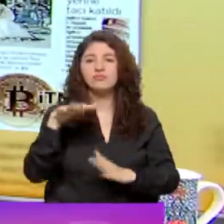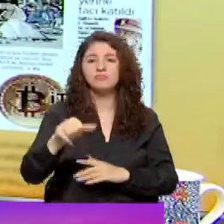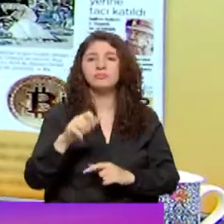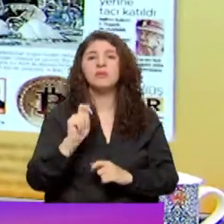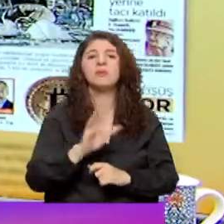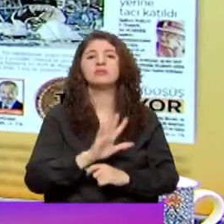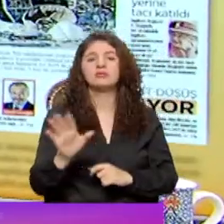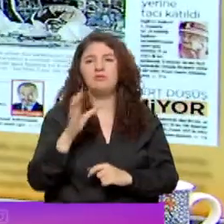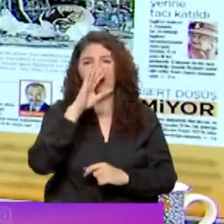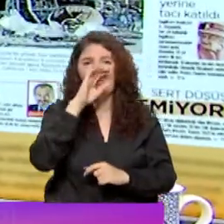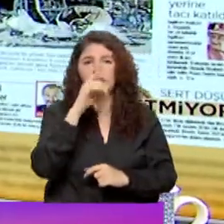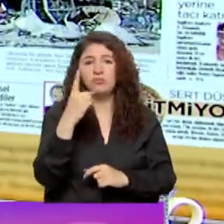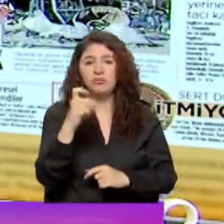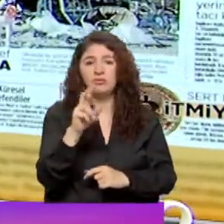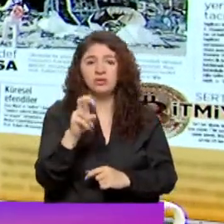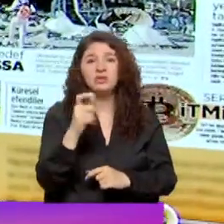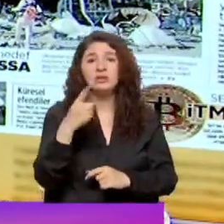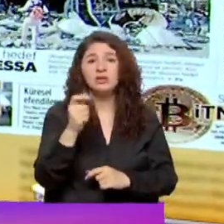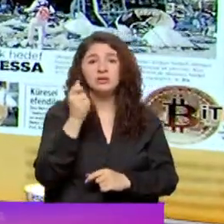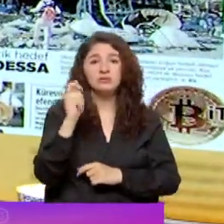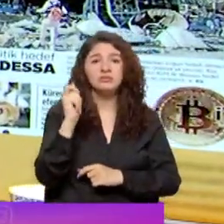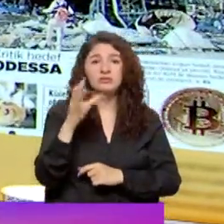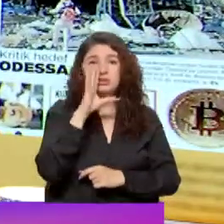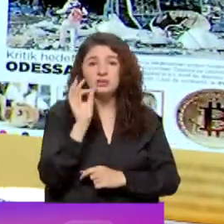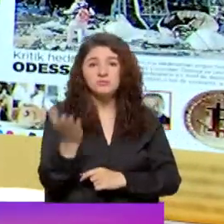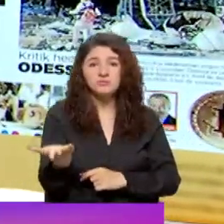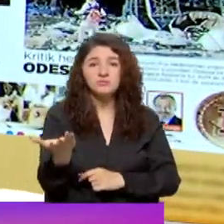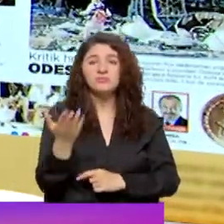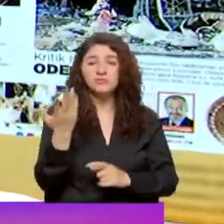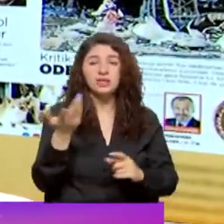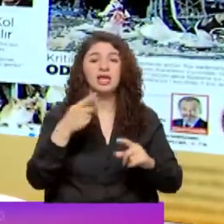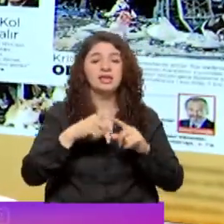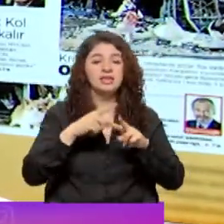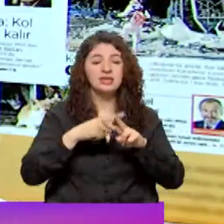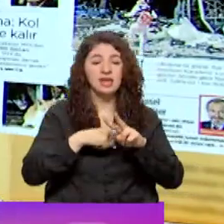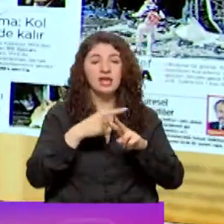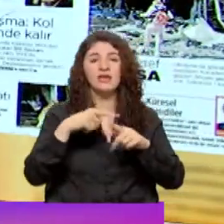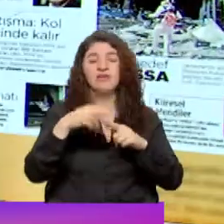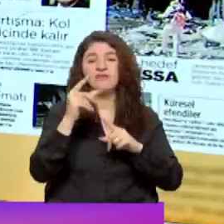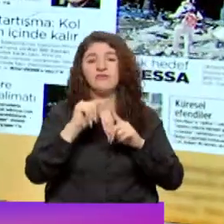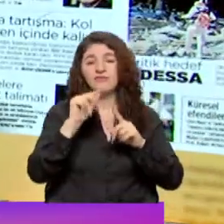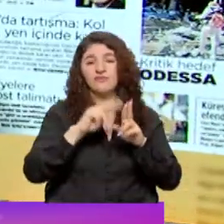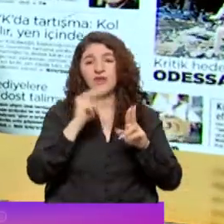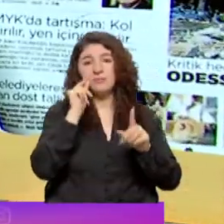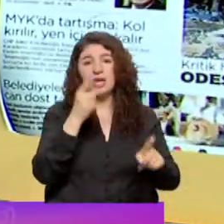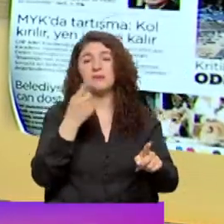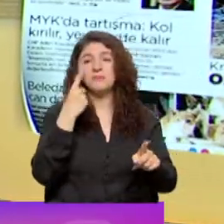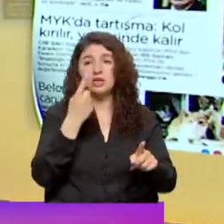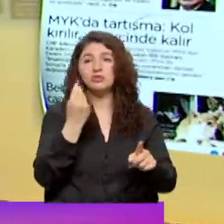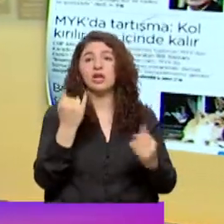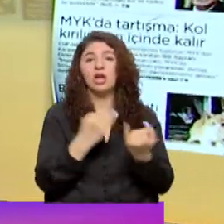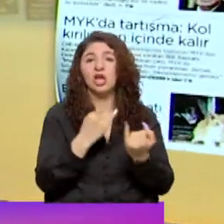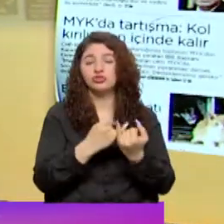ev sahibi olamaz ayda 28 bin lira kim ödeyebilir bir tek ip Tevfik Diker parlamenter Lig yapmış bir isim bakın